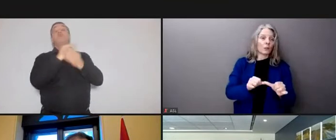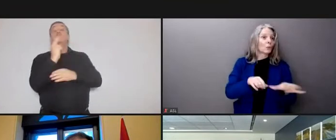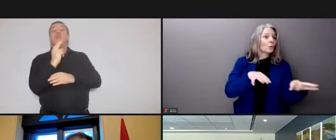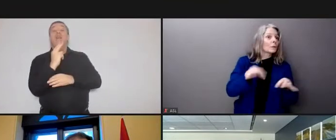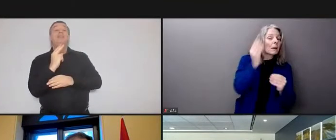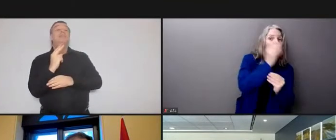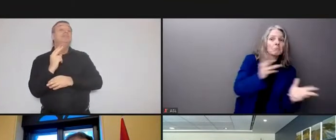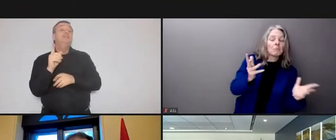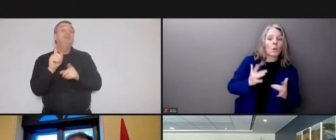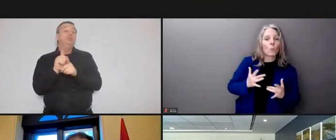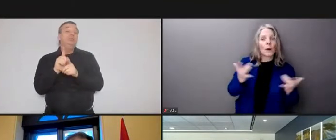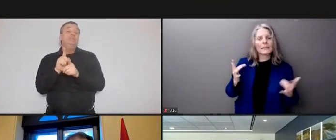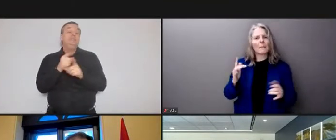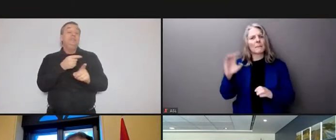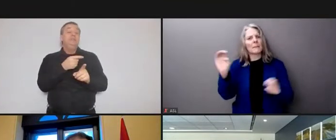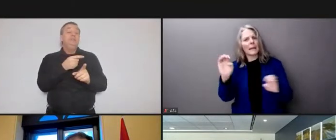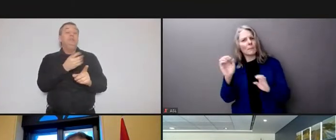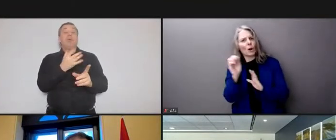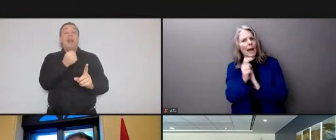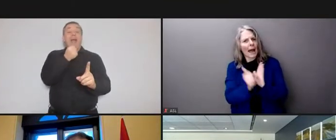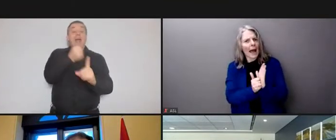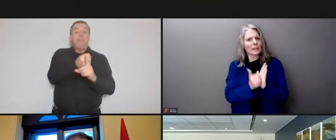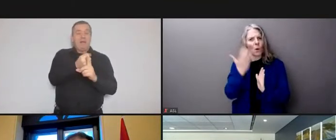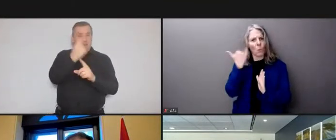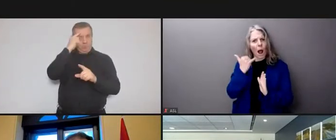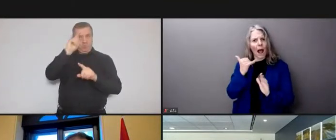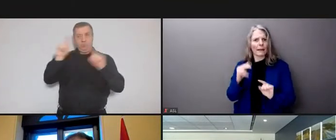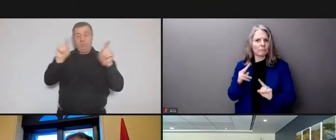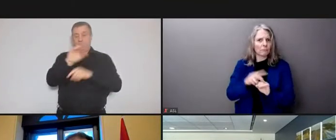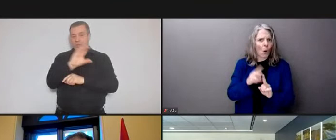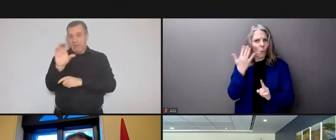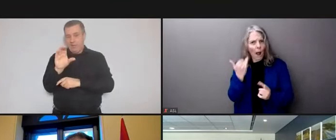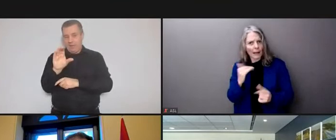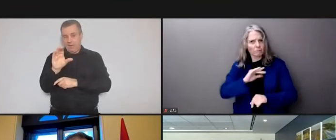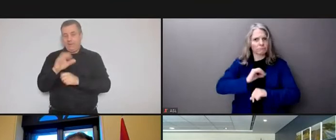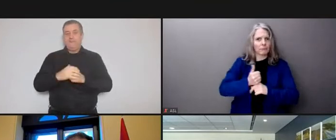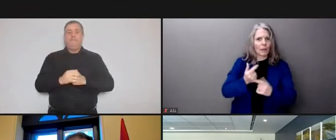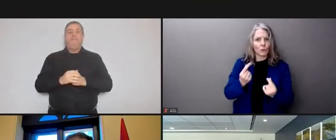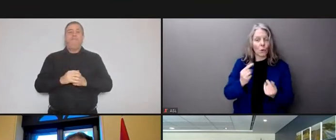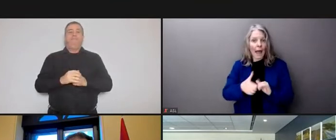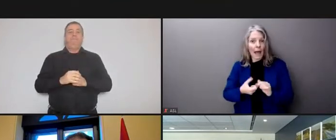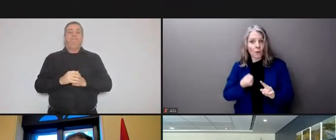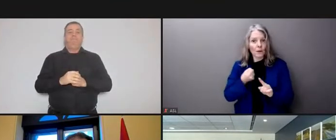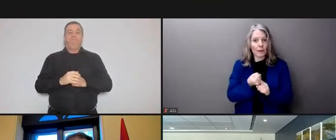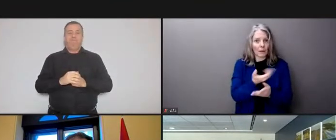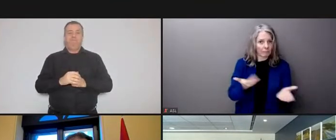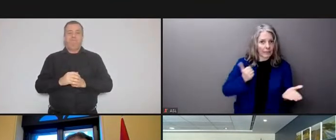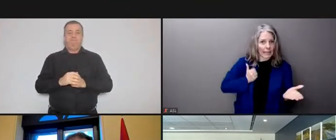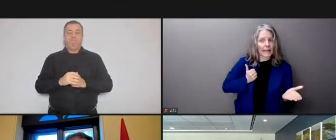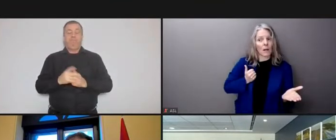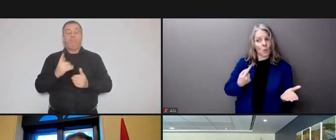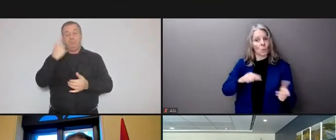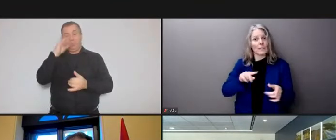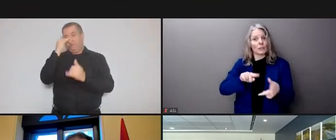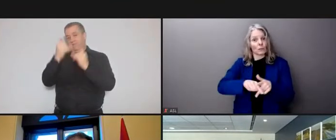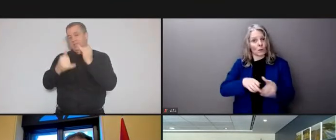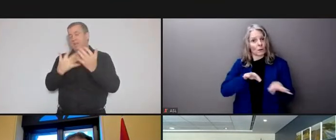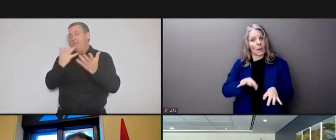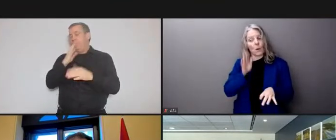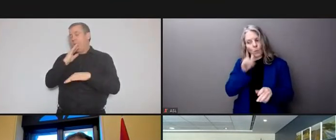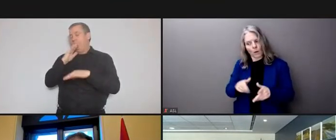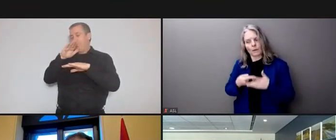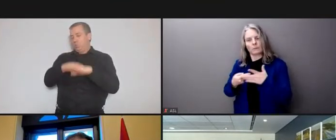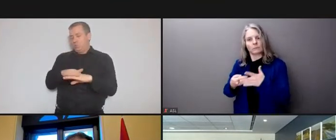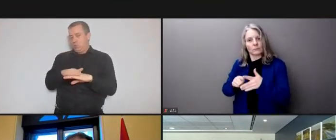et l'impact qu'elle a dans tout le pays finally i want to take a moment to address yesterday's disturbing events near houston